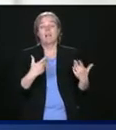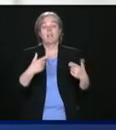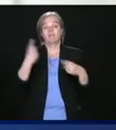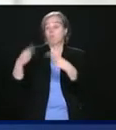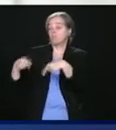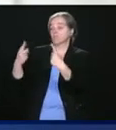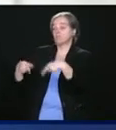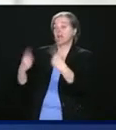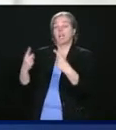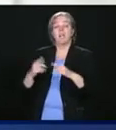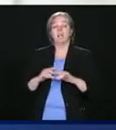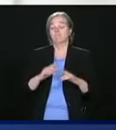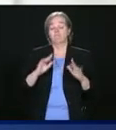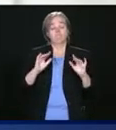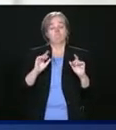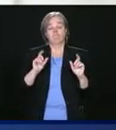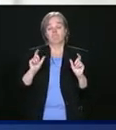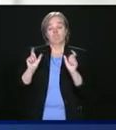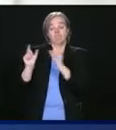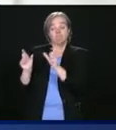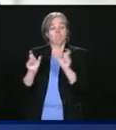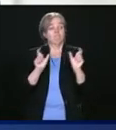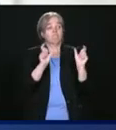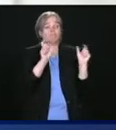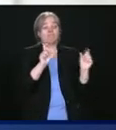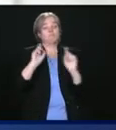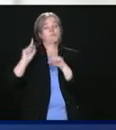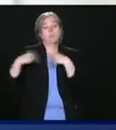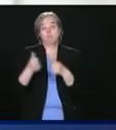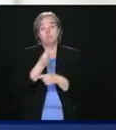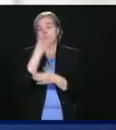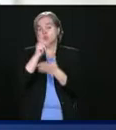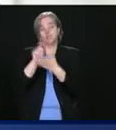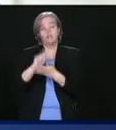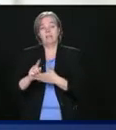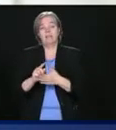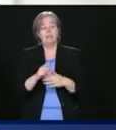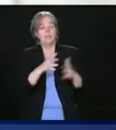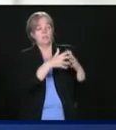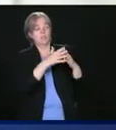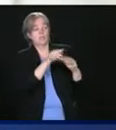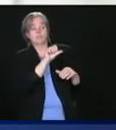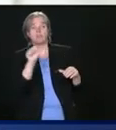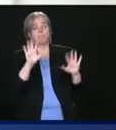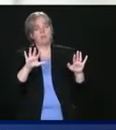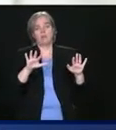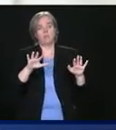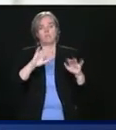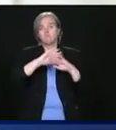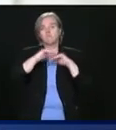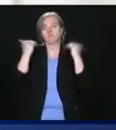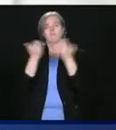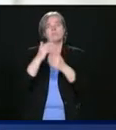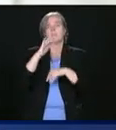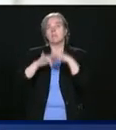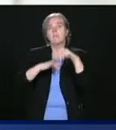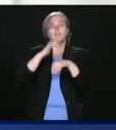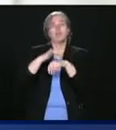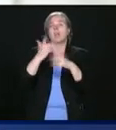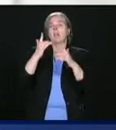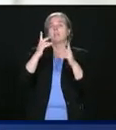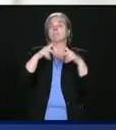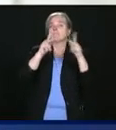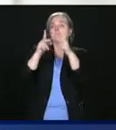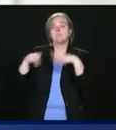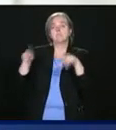depuis bien des semaines, et ce, pour les gens de tous les pays du monde. On a pris quelques jours de